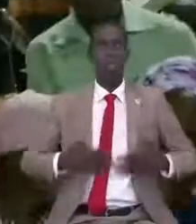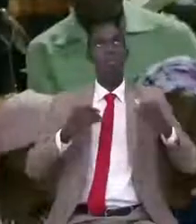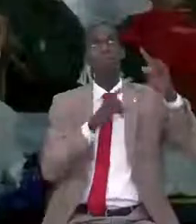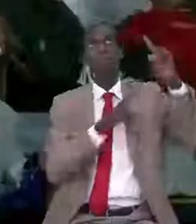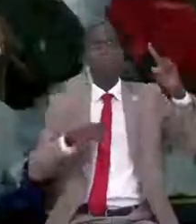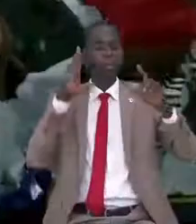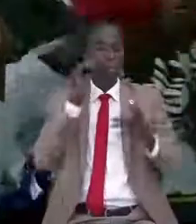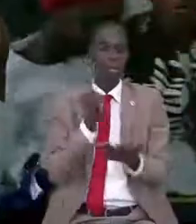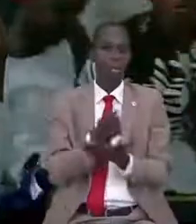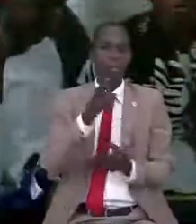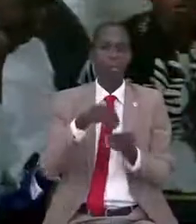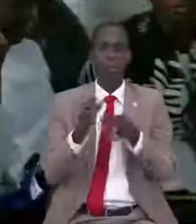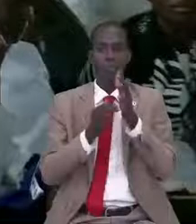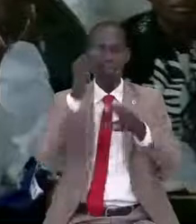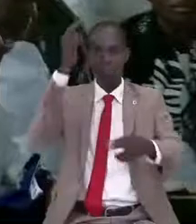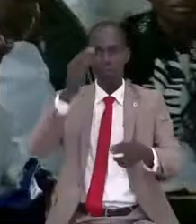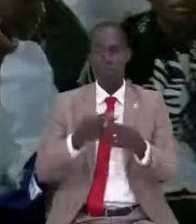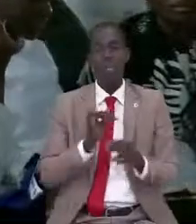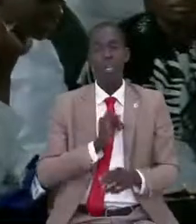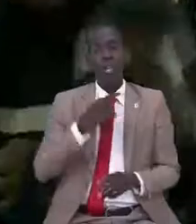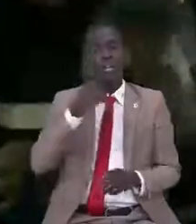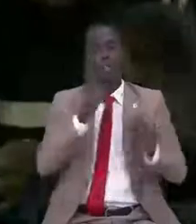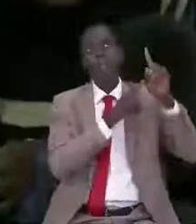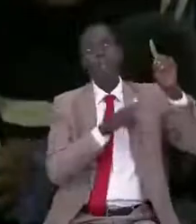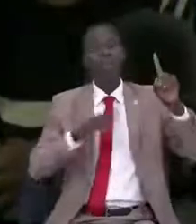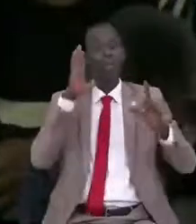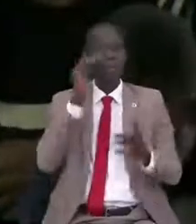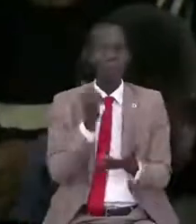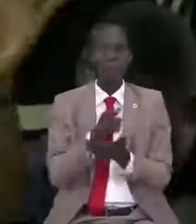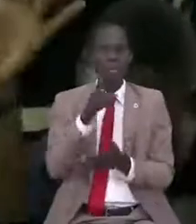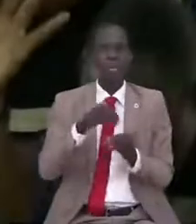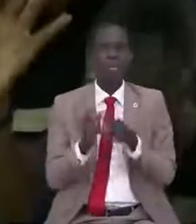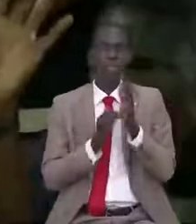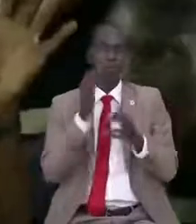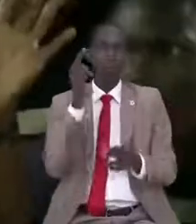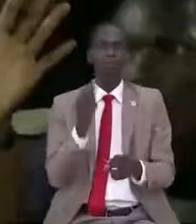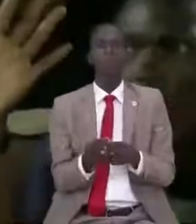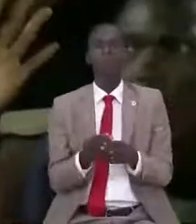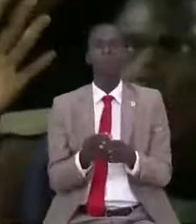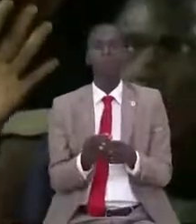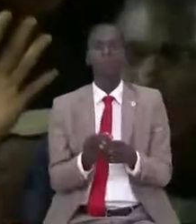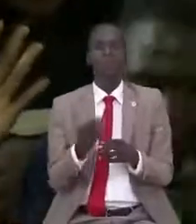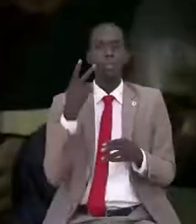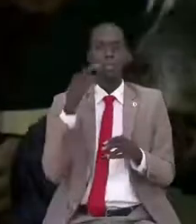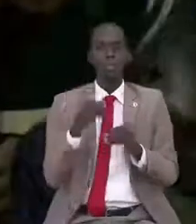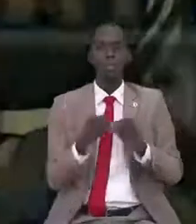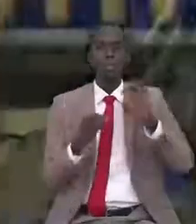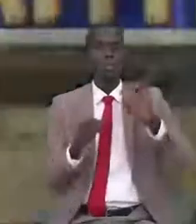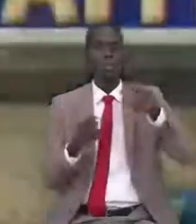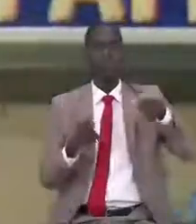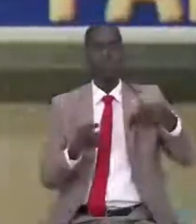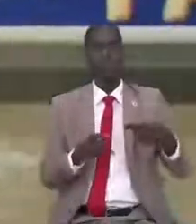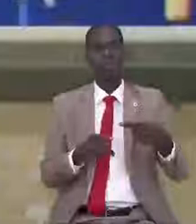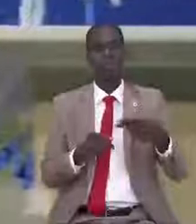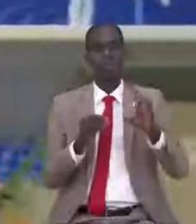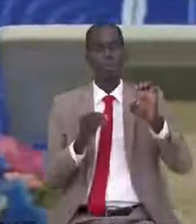Le Seigneur vous aidera. » Je dis, « Le Seigneur vous aidera. » Voyons. Éphésiens